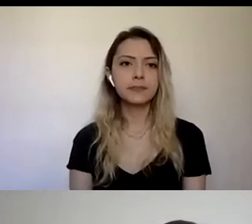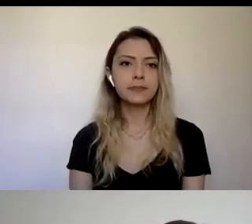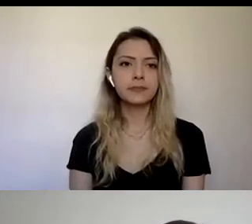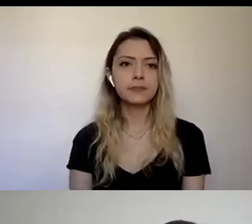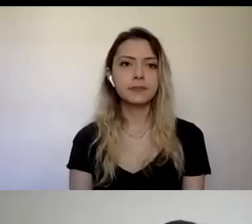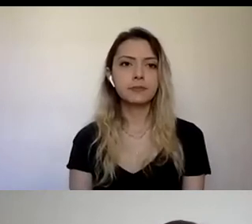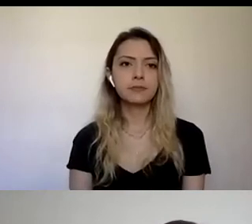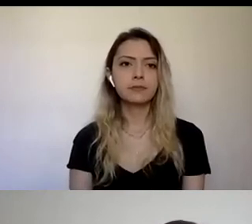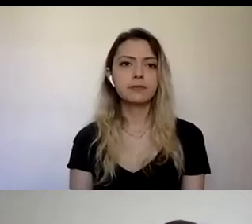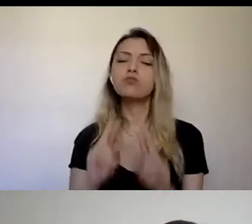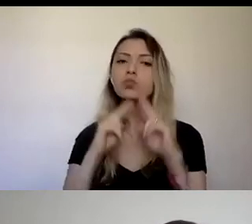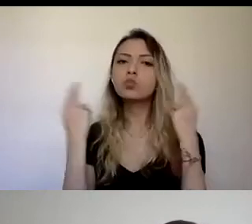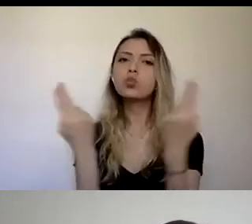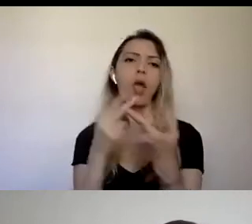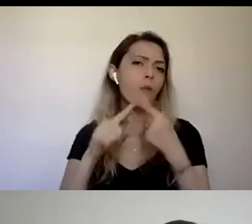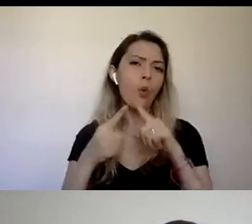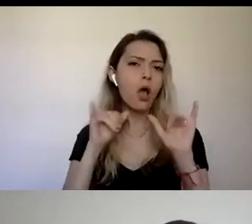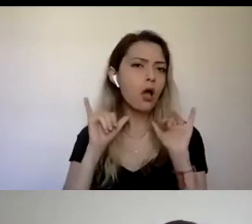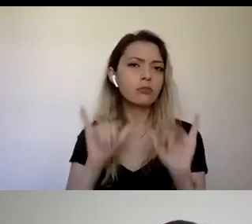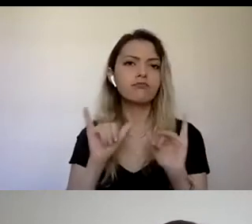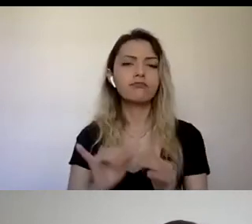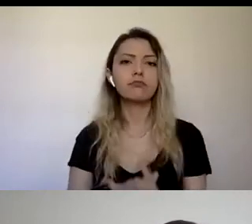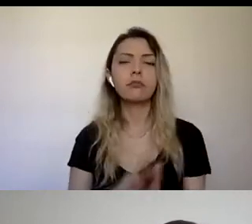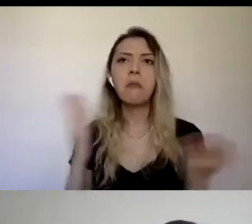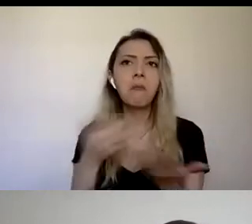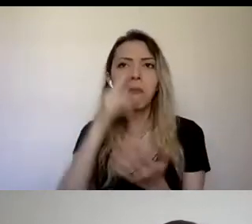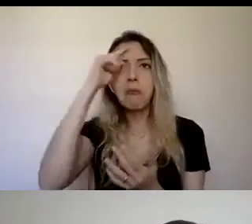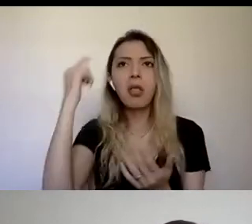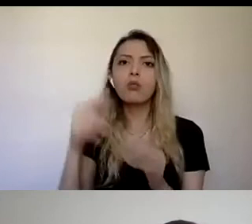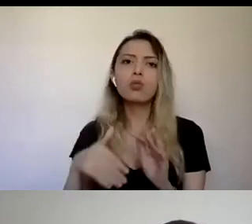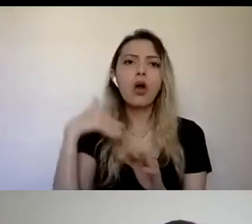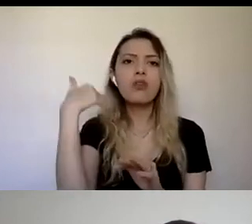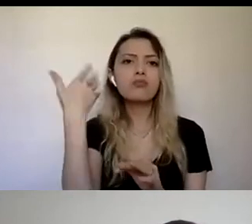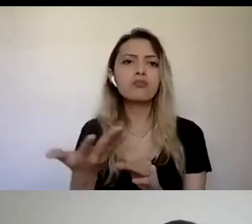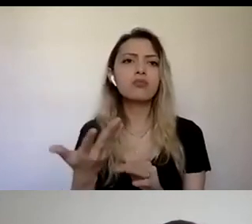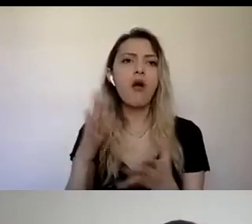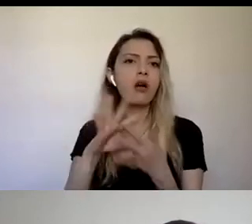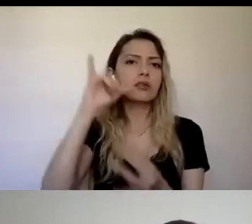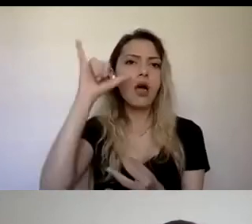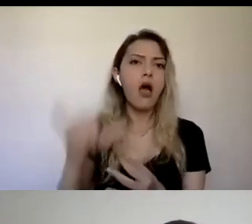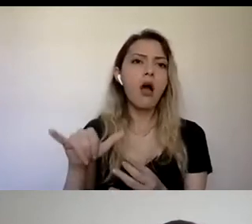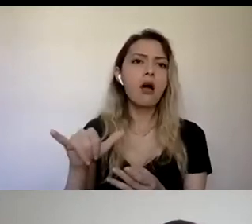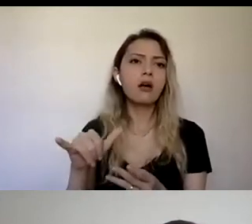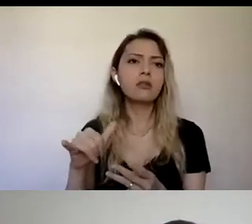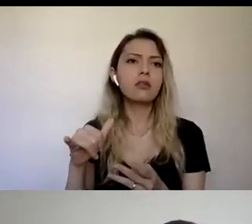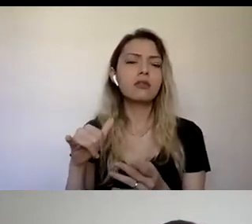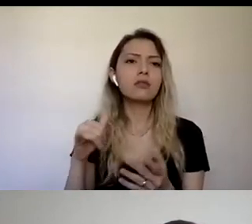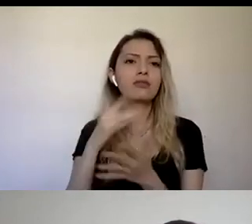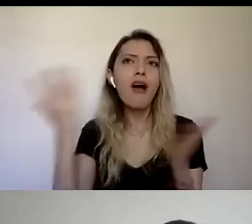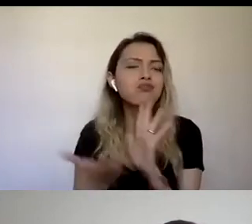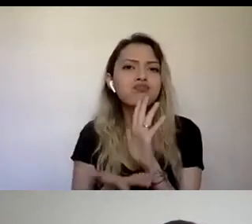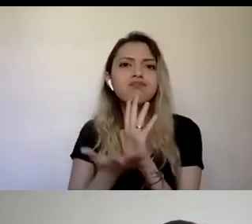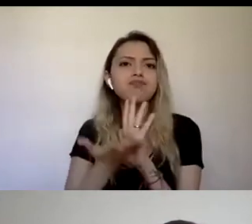Dünya politikası da böyle. Belki bundan sonraki rüzgarda insan hakları alacak, gidecek ve uçacak. Ama